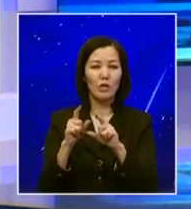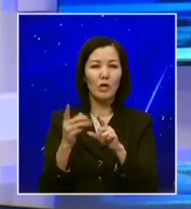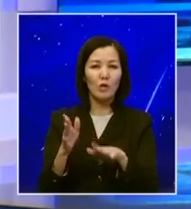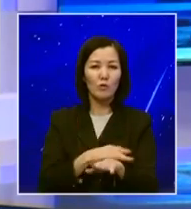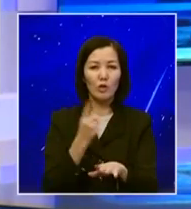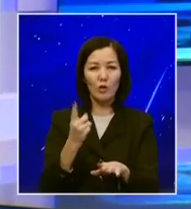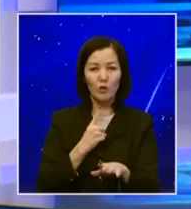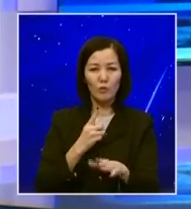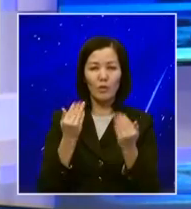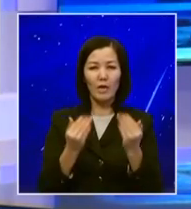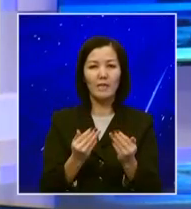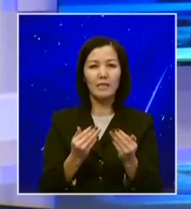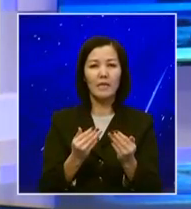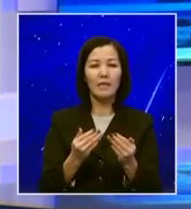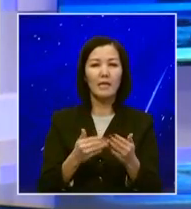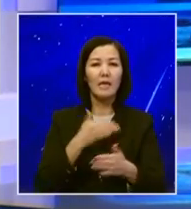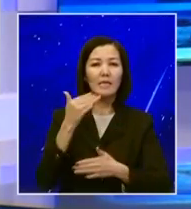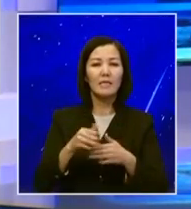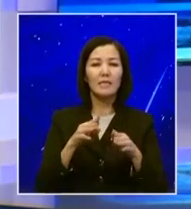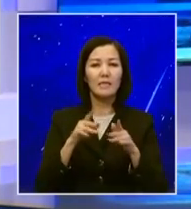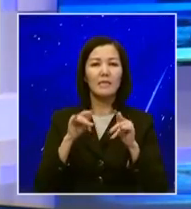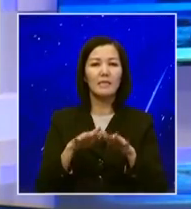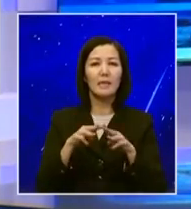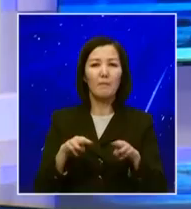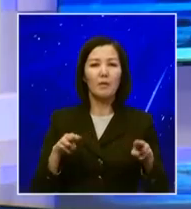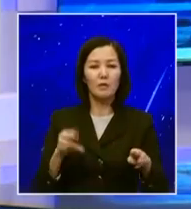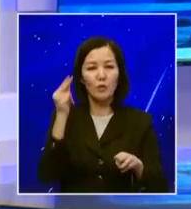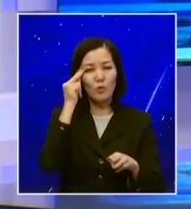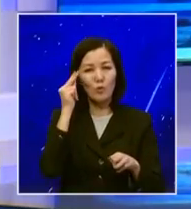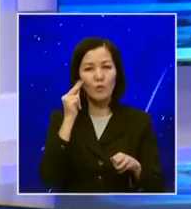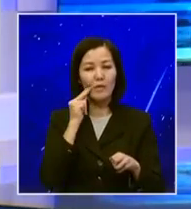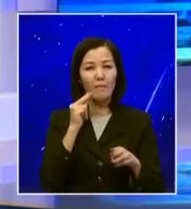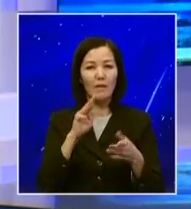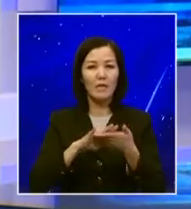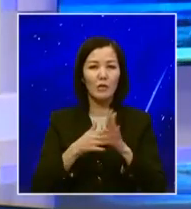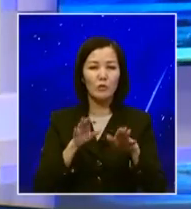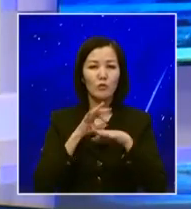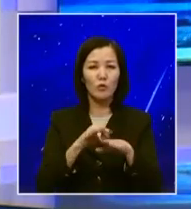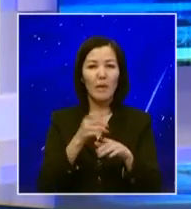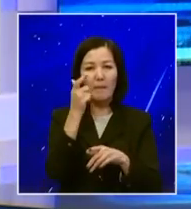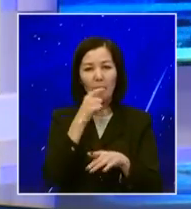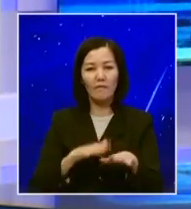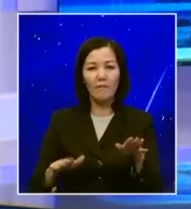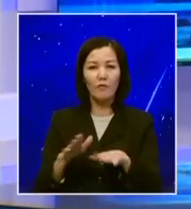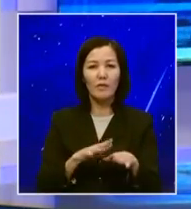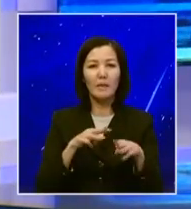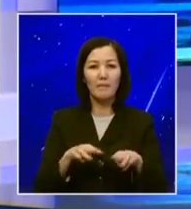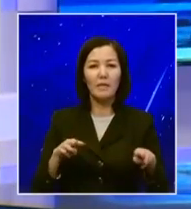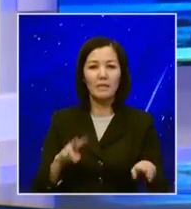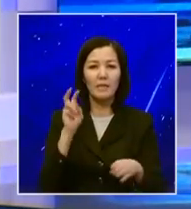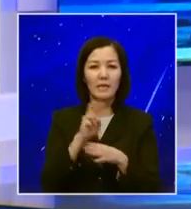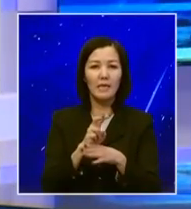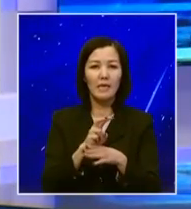мәселеге байланысты қазір сыртқы істер министрлігі көрші мемлекетпен келіссөз жүргізіп жатыр. Панфилов ауданына арнайы осы министрлік өкілі